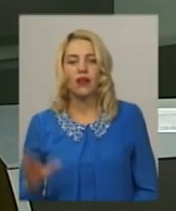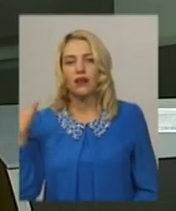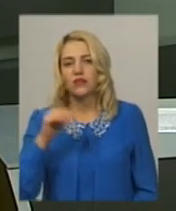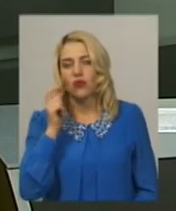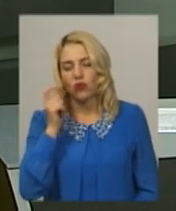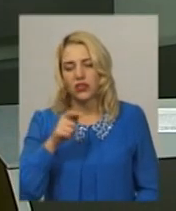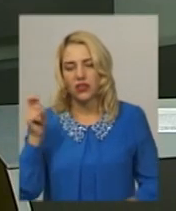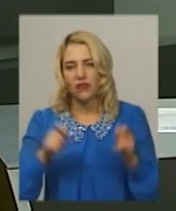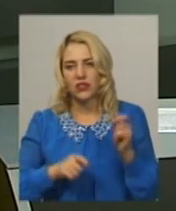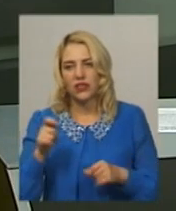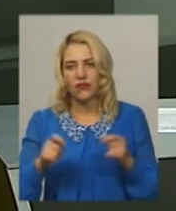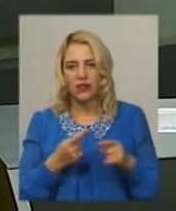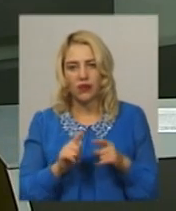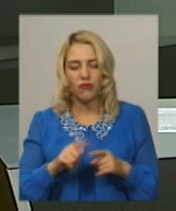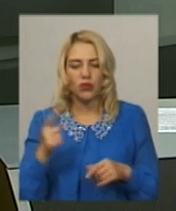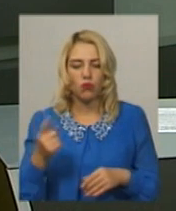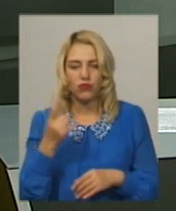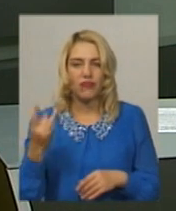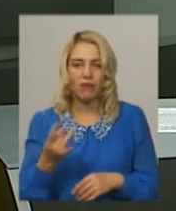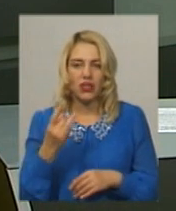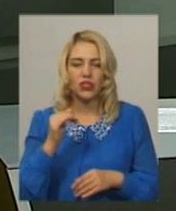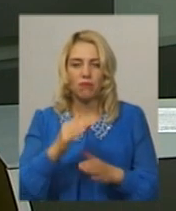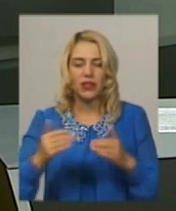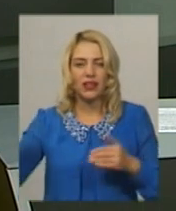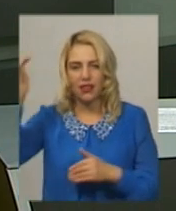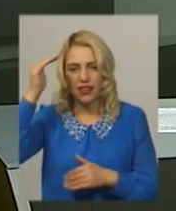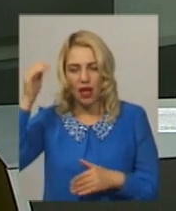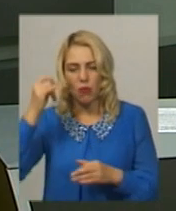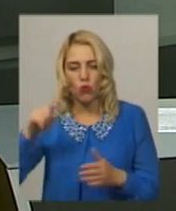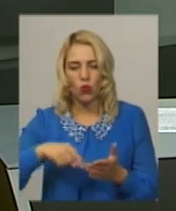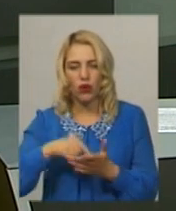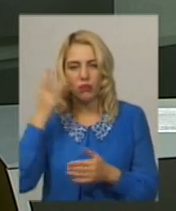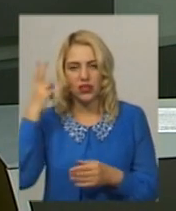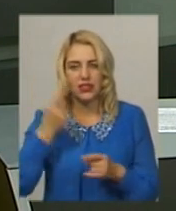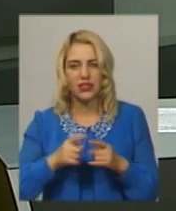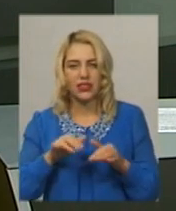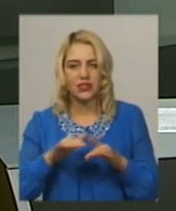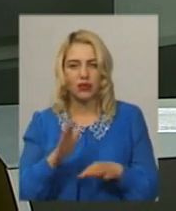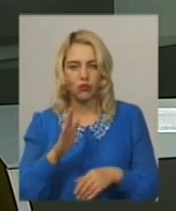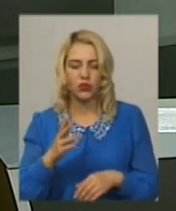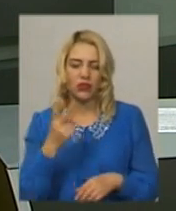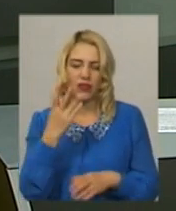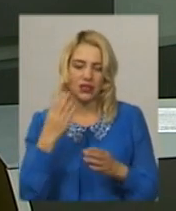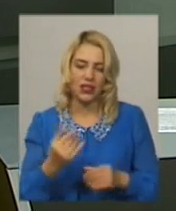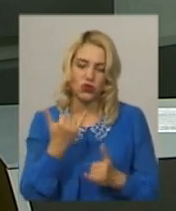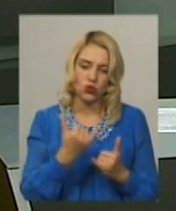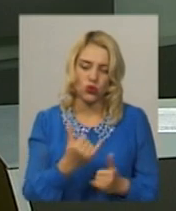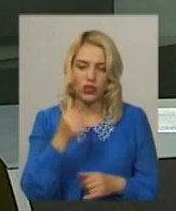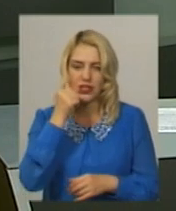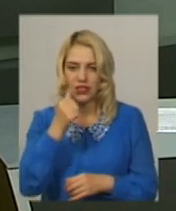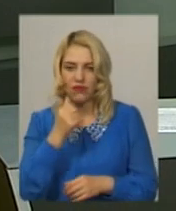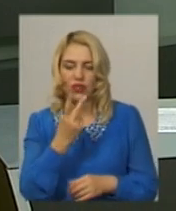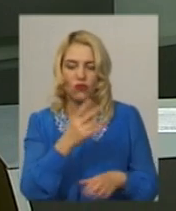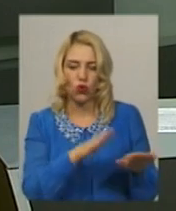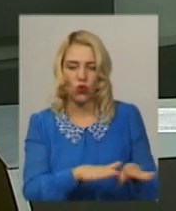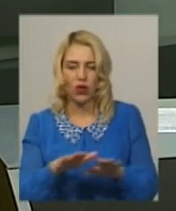Всеукраїнський фестиваль «Гальчевський фест» вперше відбувся під відкритим небом у Хмельницькому. Захід триватиме 2 дні – сьогодні та завтра на 2 локаціях